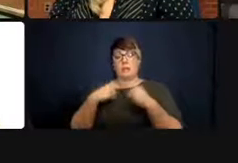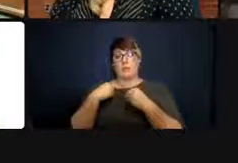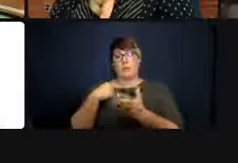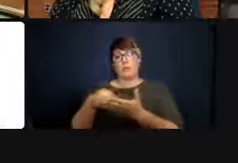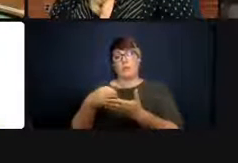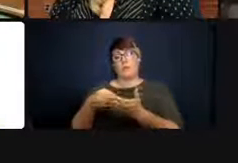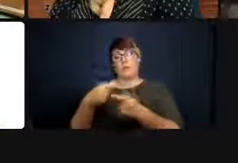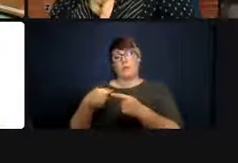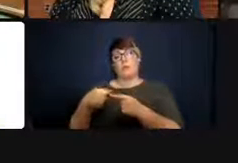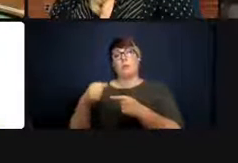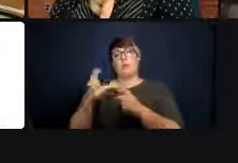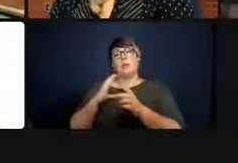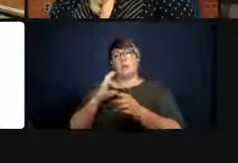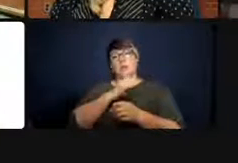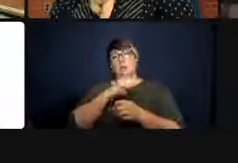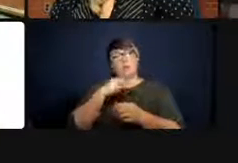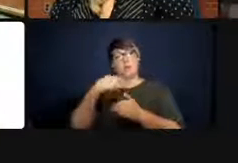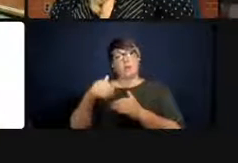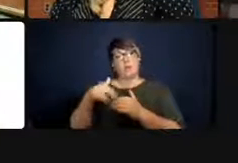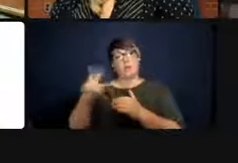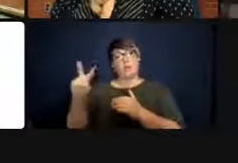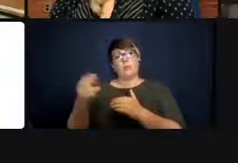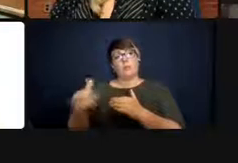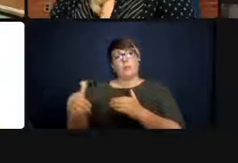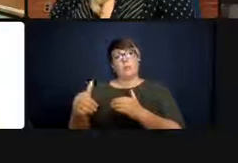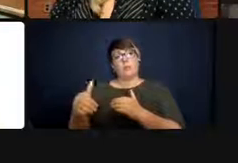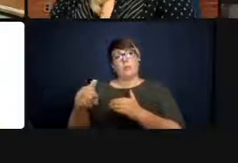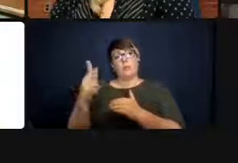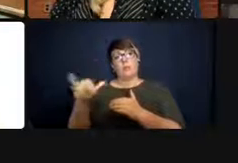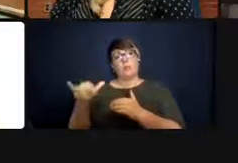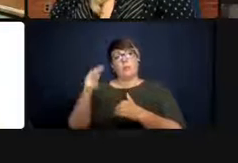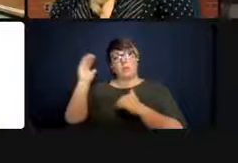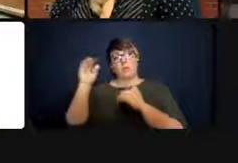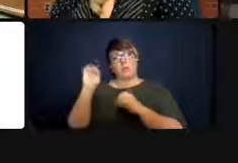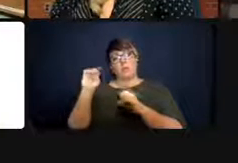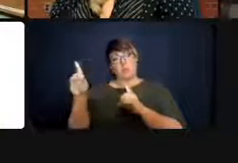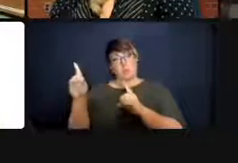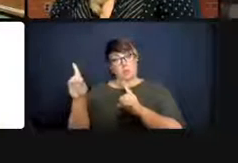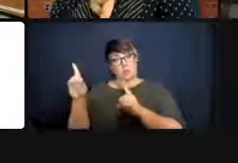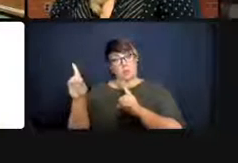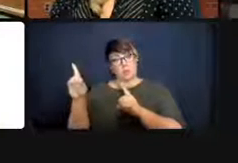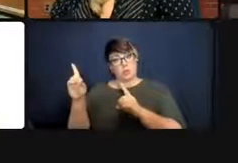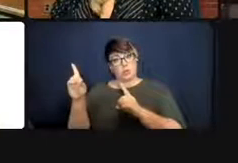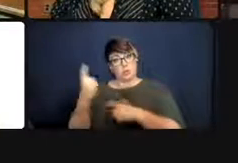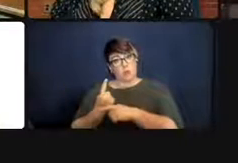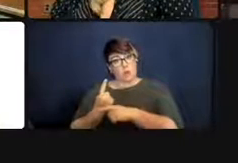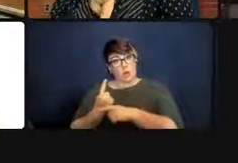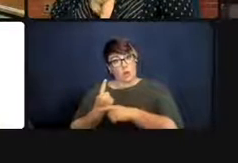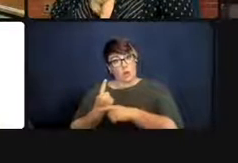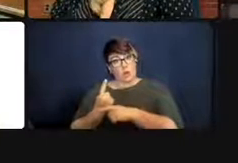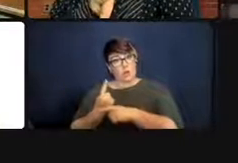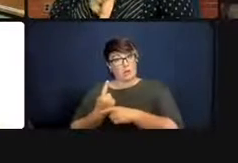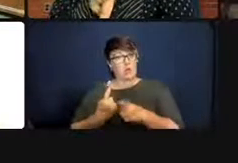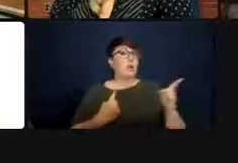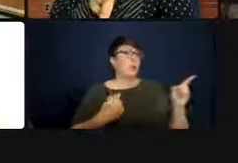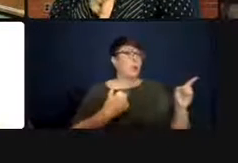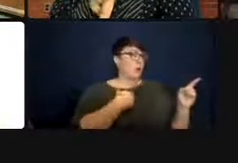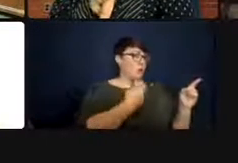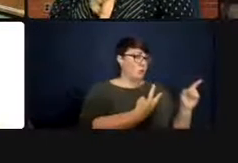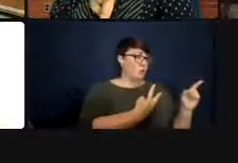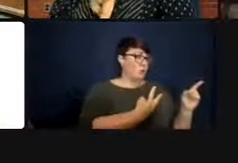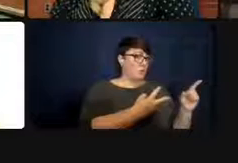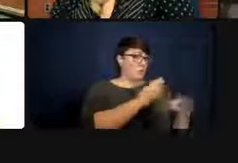قبول تقويم القبول أو تصويت حول هذا الموضوع حسنا.